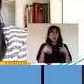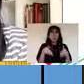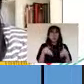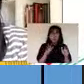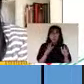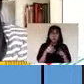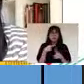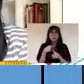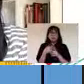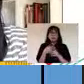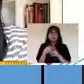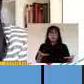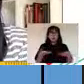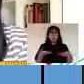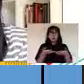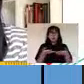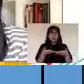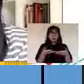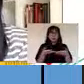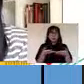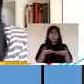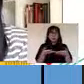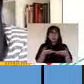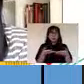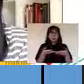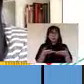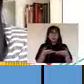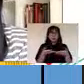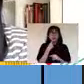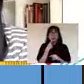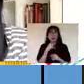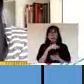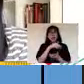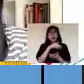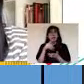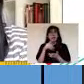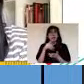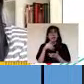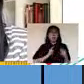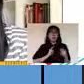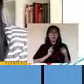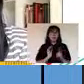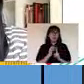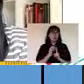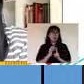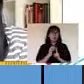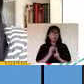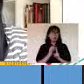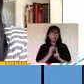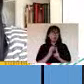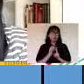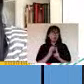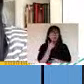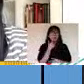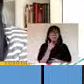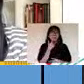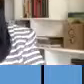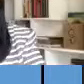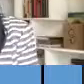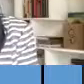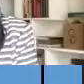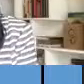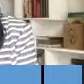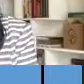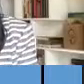digitalnya, maka perlindungan atas data pribadi menjadi sangat penting, dan saat ini sebetulnya sudah ada, tapi dia tersebar